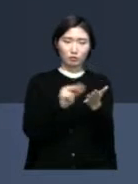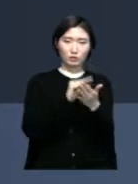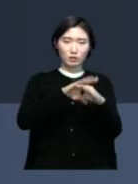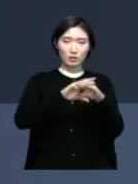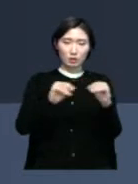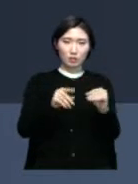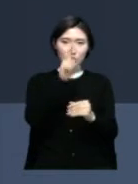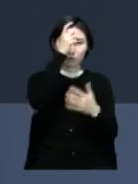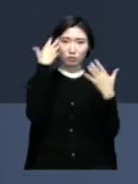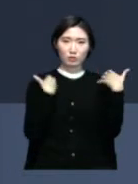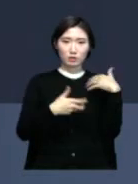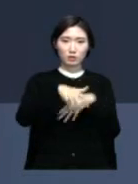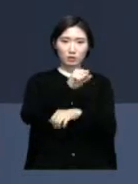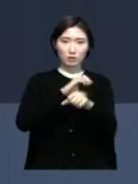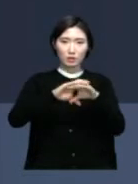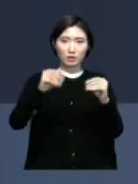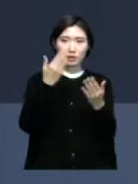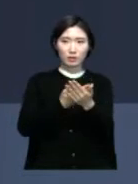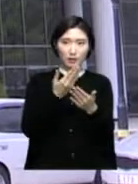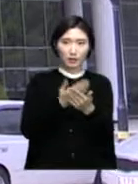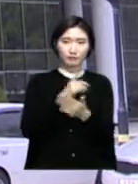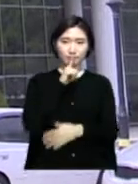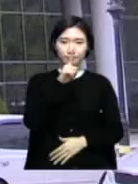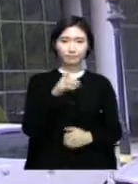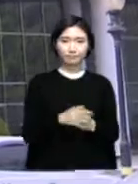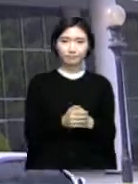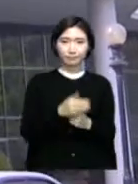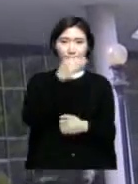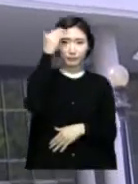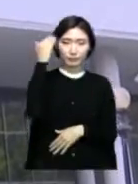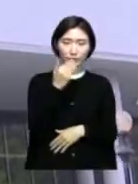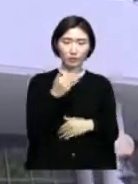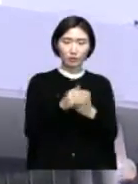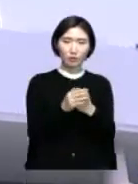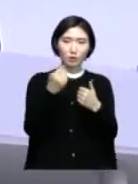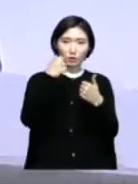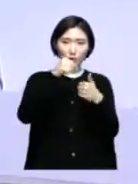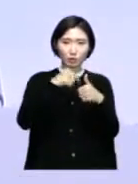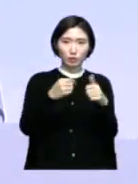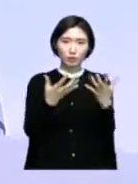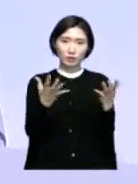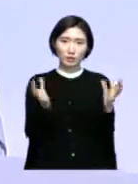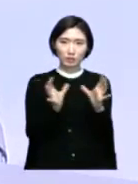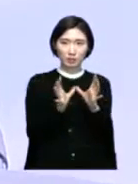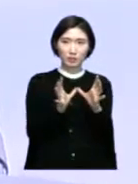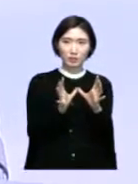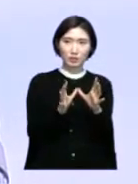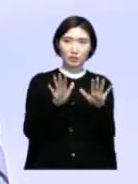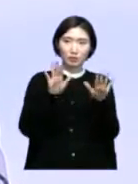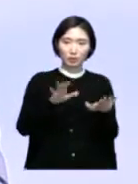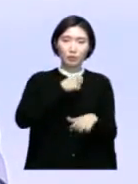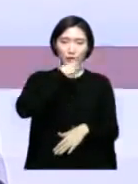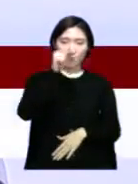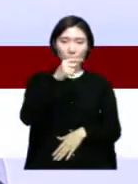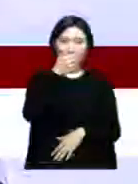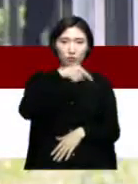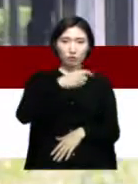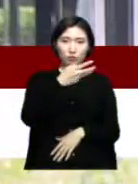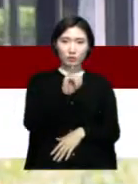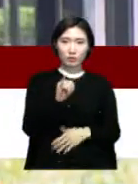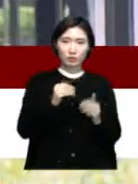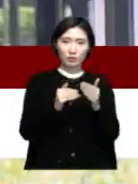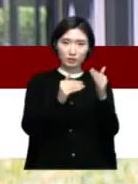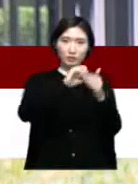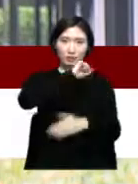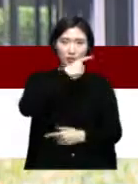적극 나서 줄 것을 요구했습니다 한국교원단체총연합회 측은 이번에 통과된 누리과정 예산을 두고